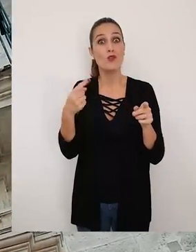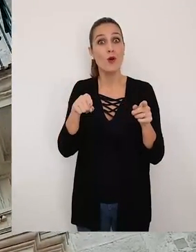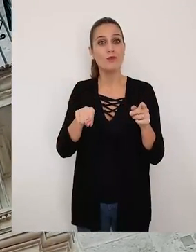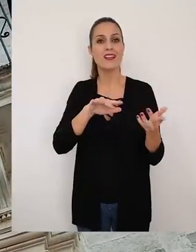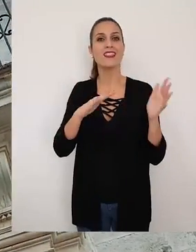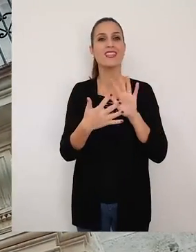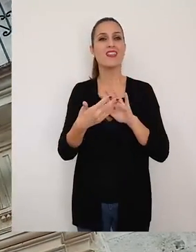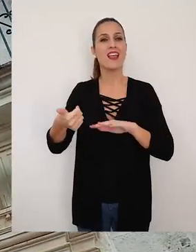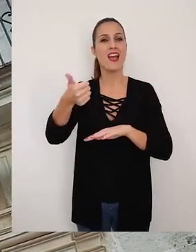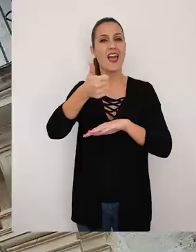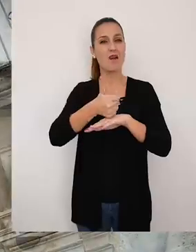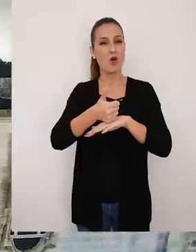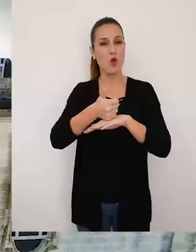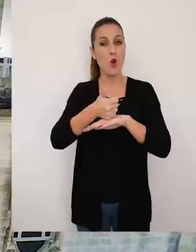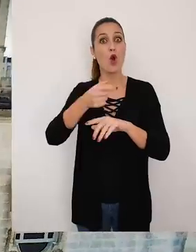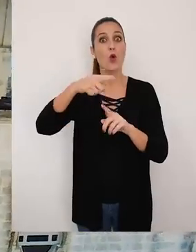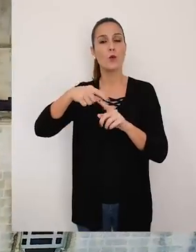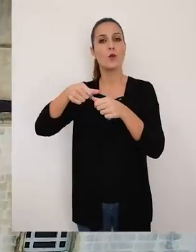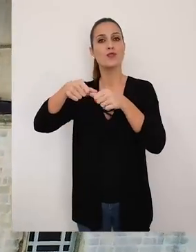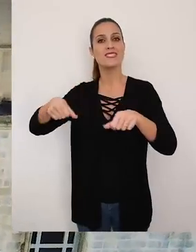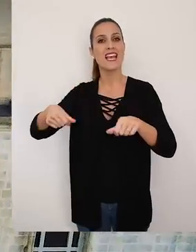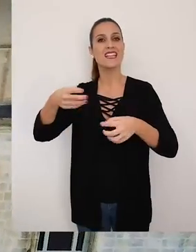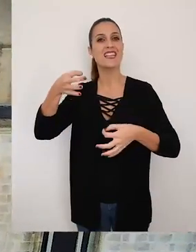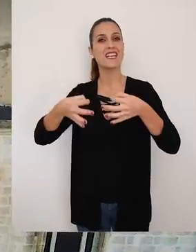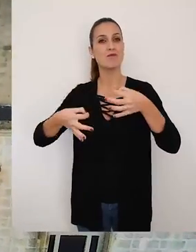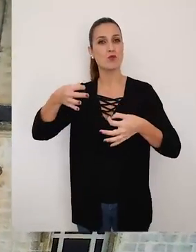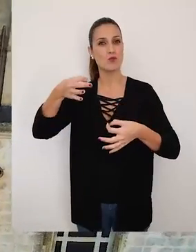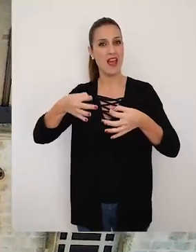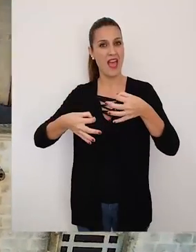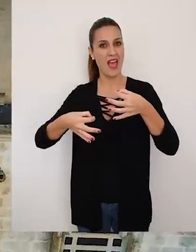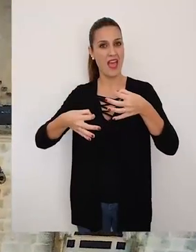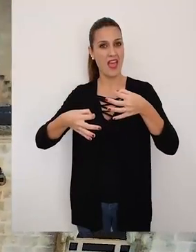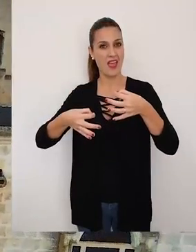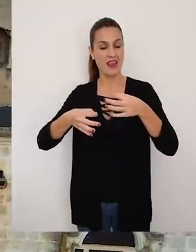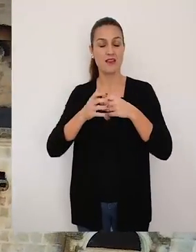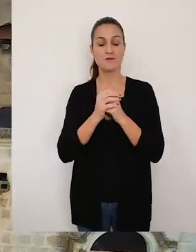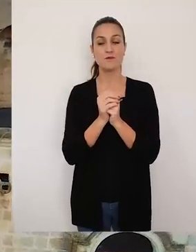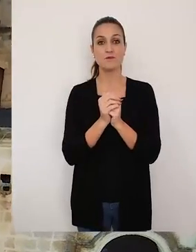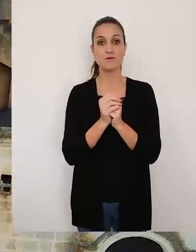periodo capoluogo di circondario e sede del Regio Tribunale.